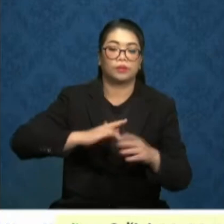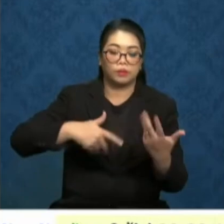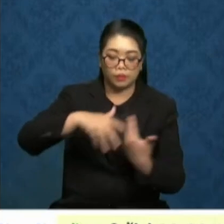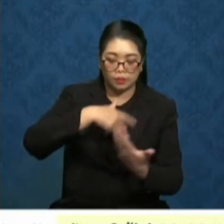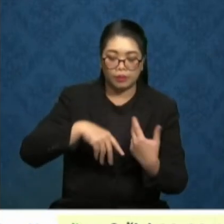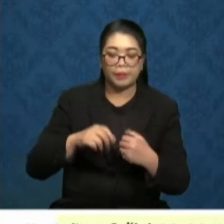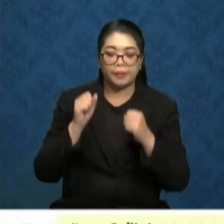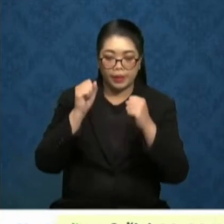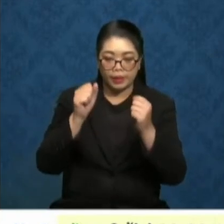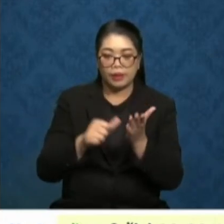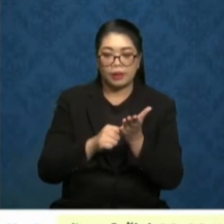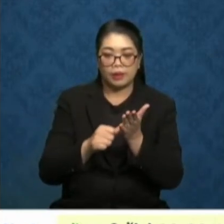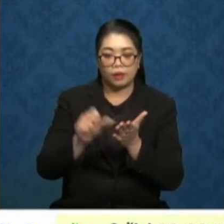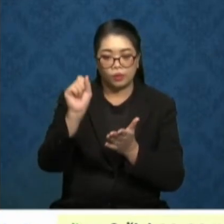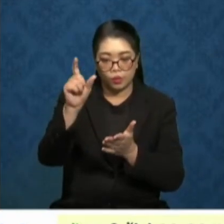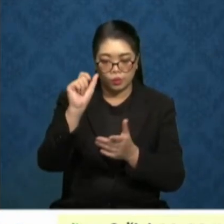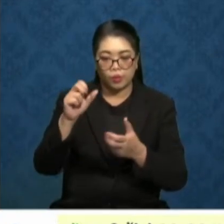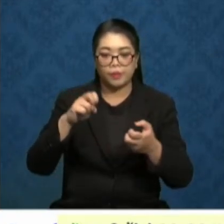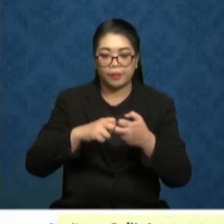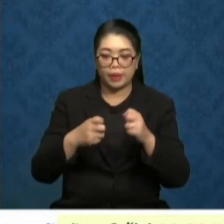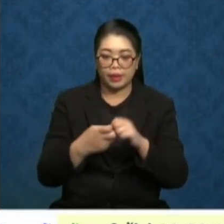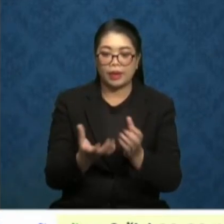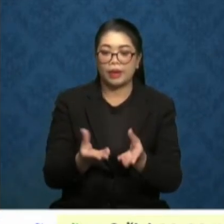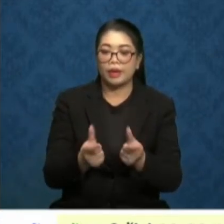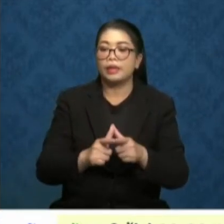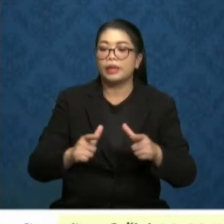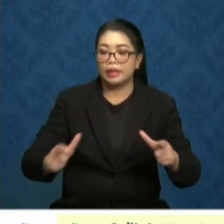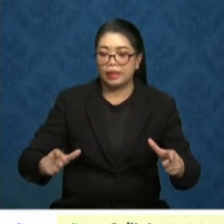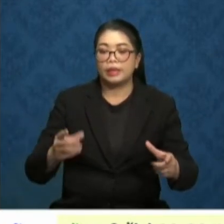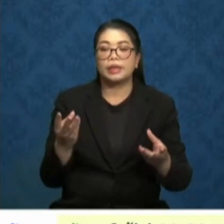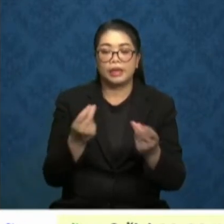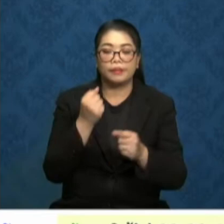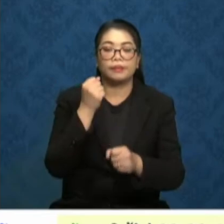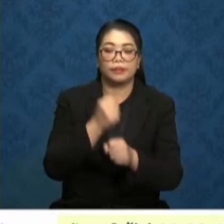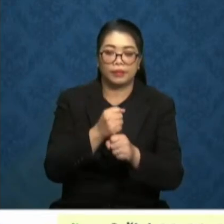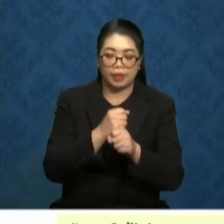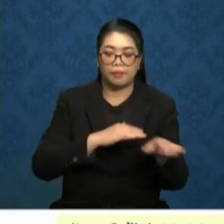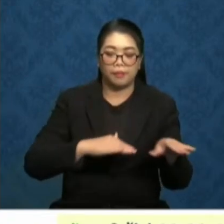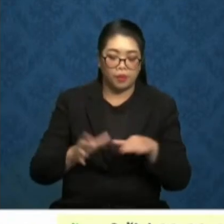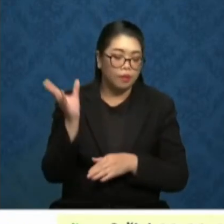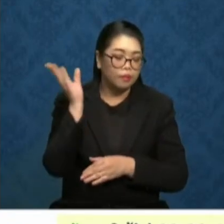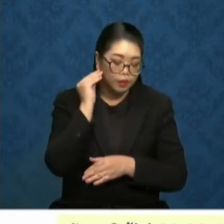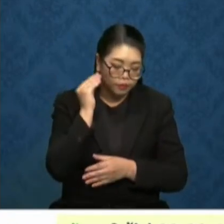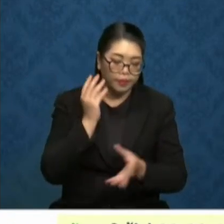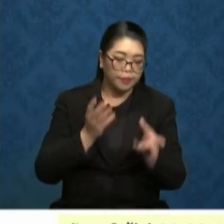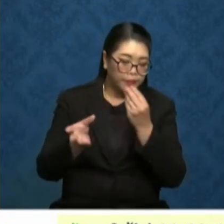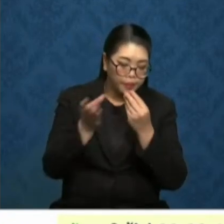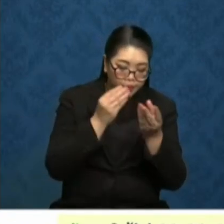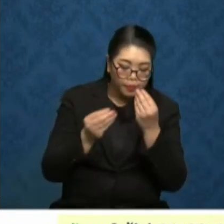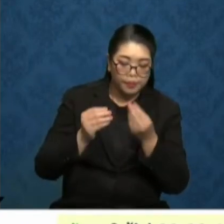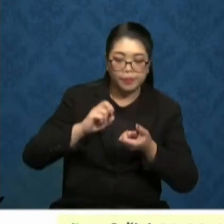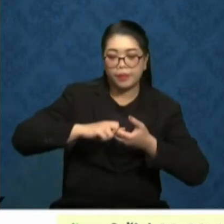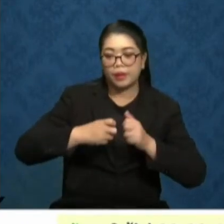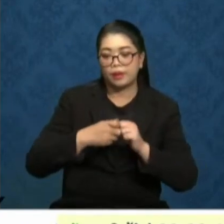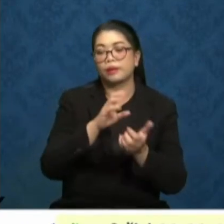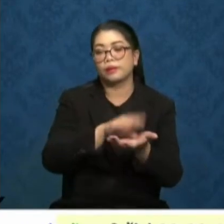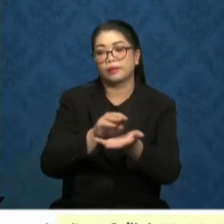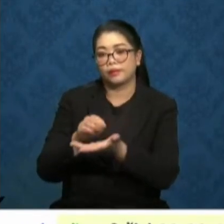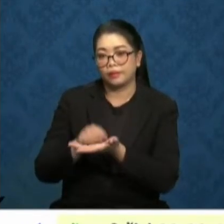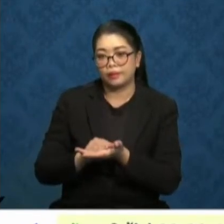จะเลงเดิเดนการในปัหากอนนอย่นี้ โยเร็ววที่สุดนะครัแล้วพพปัญหาจากท่านถ้ามีอะไร